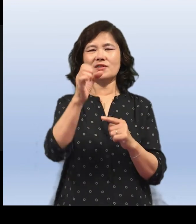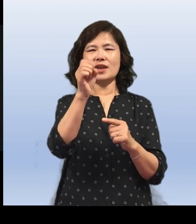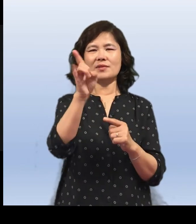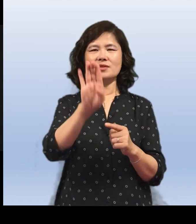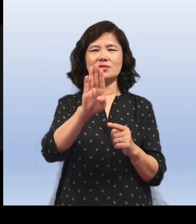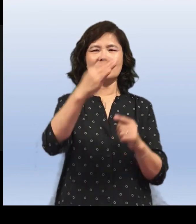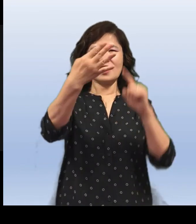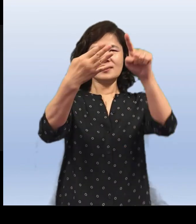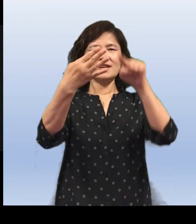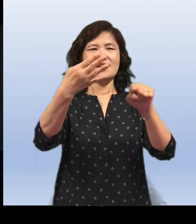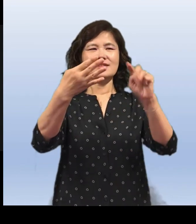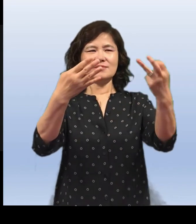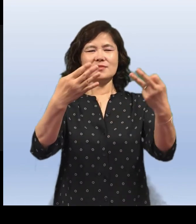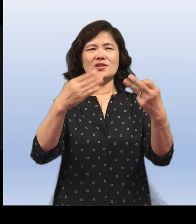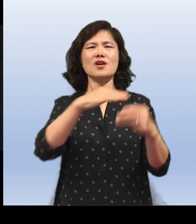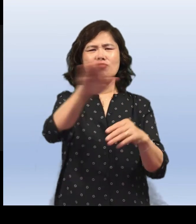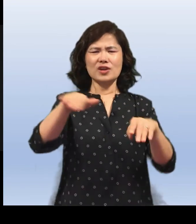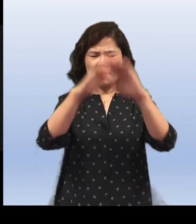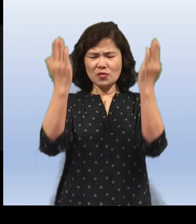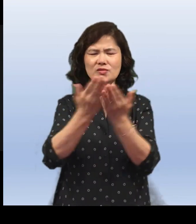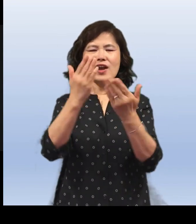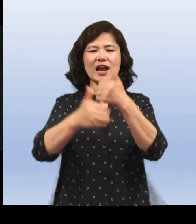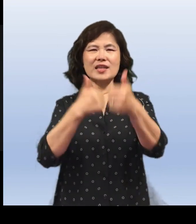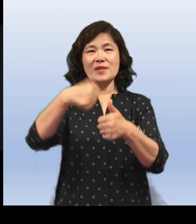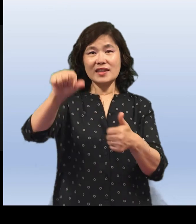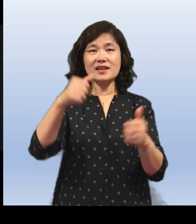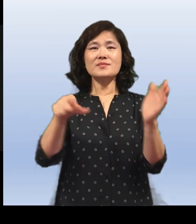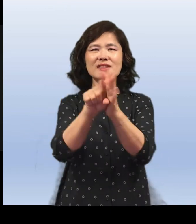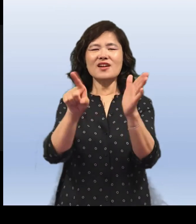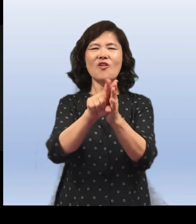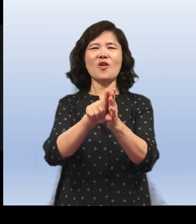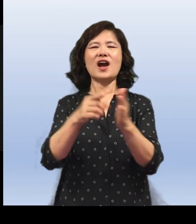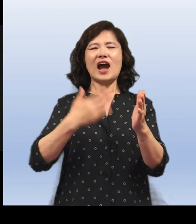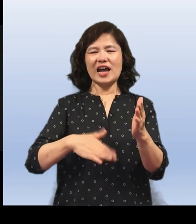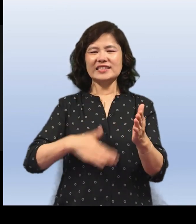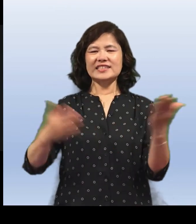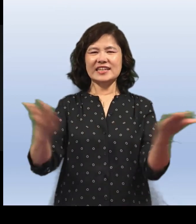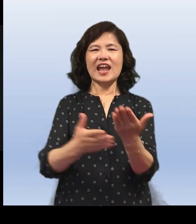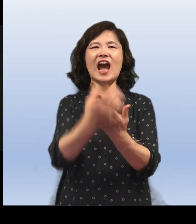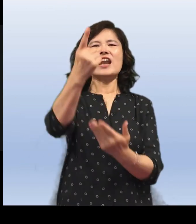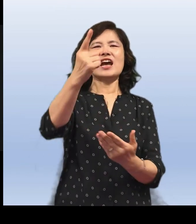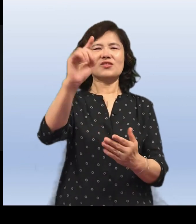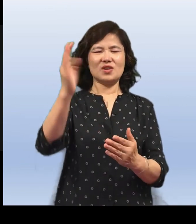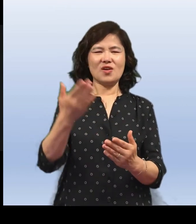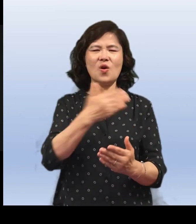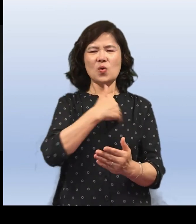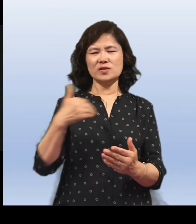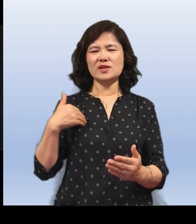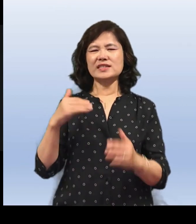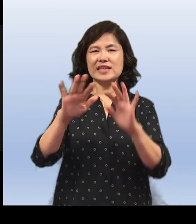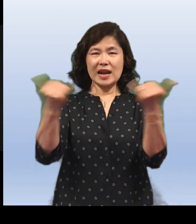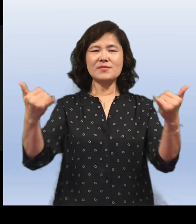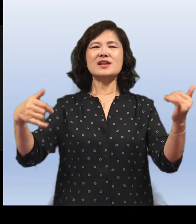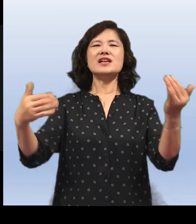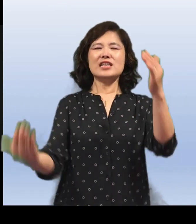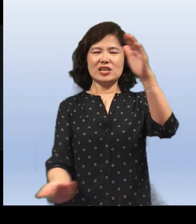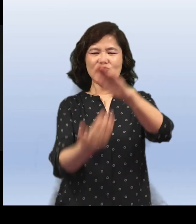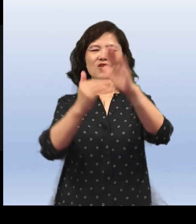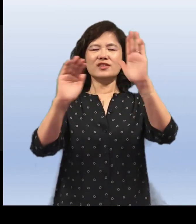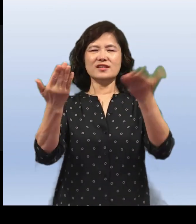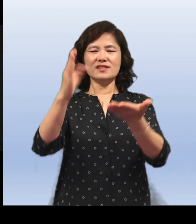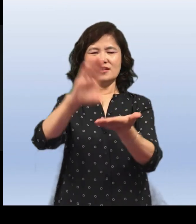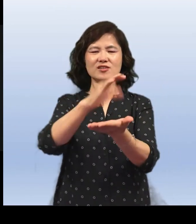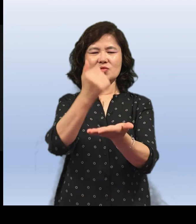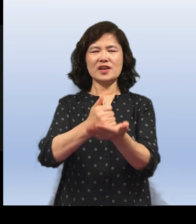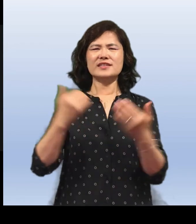4장 13절은 우리가 다 하나님의 아들을 믿는 것과 아는 일에 하나가 되어 온전한 사람을 이루어